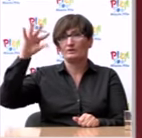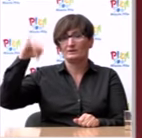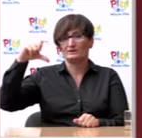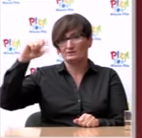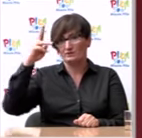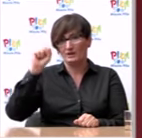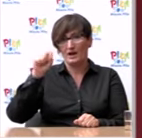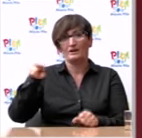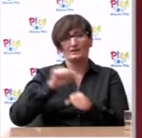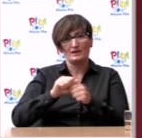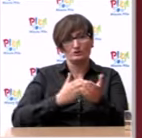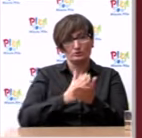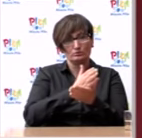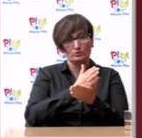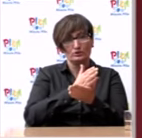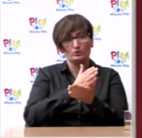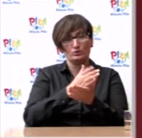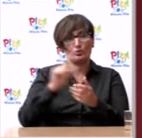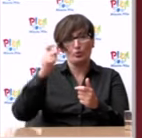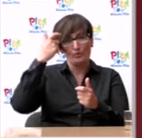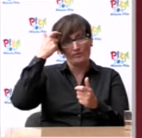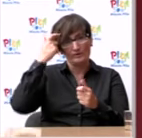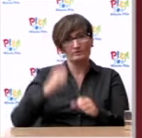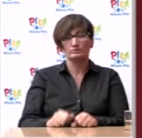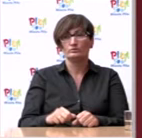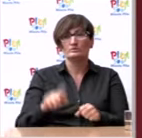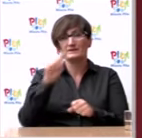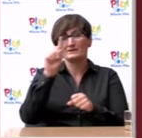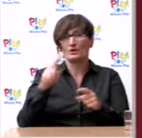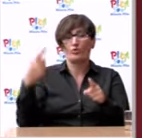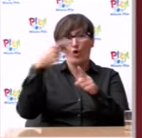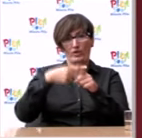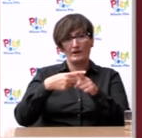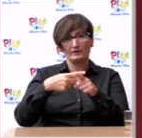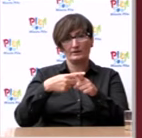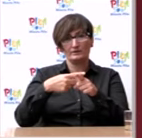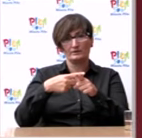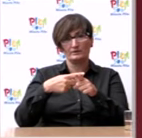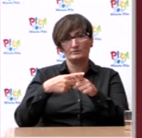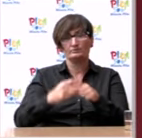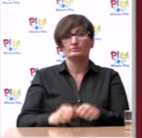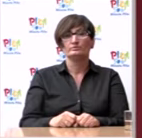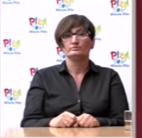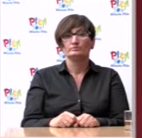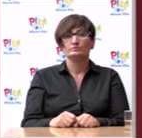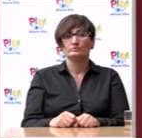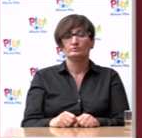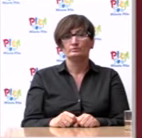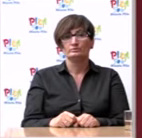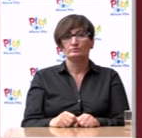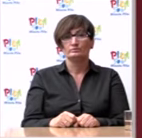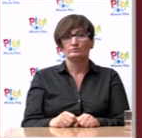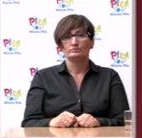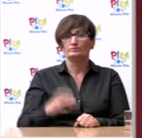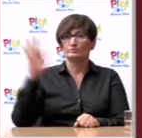jest w przebiegu głównym z dodaniem w tym momencie sięgaczy, które jak gdyby